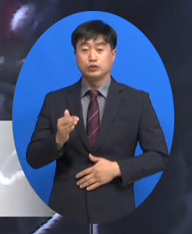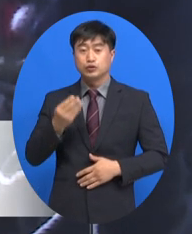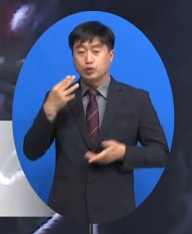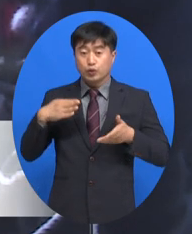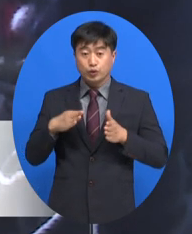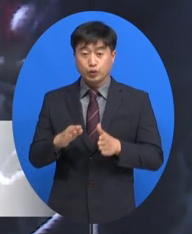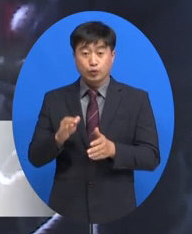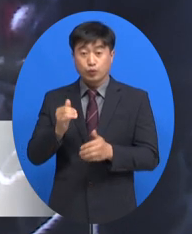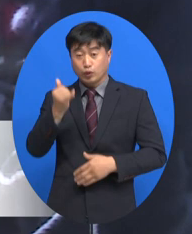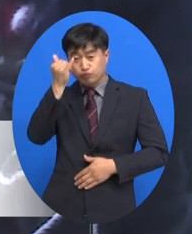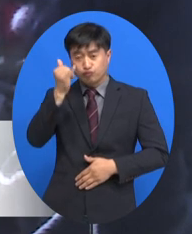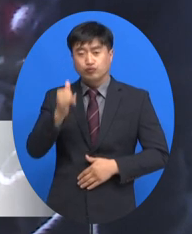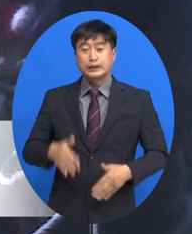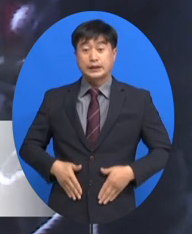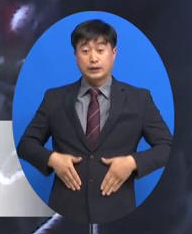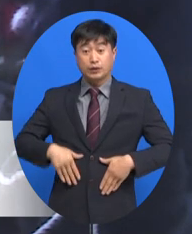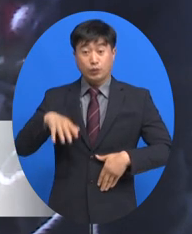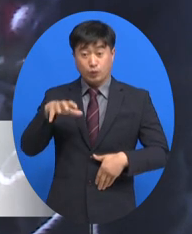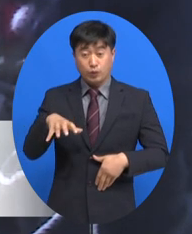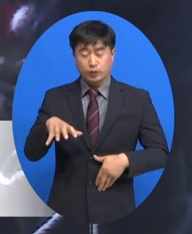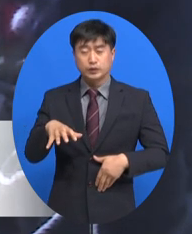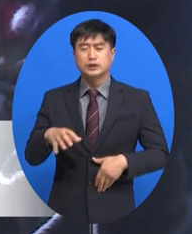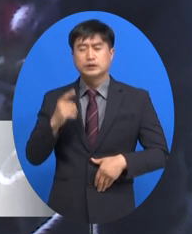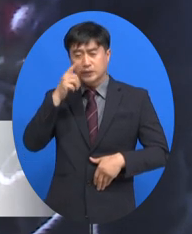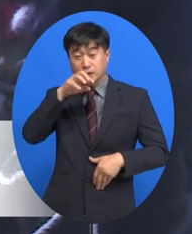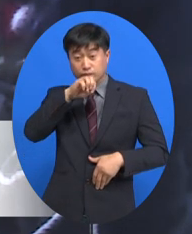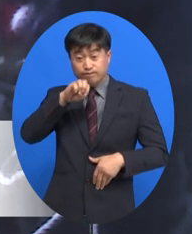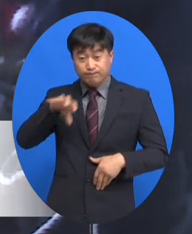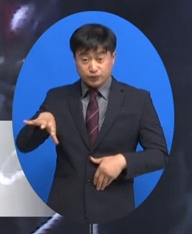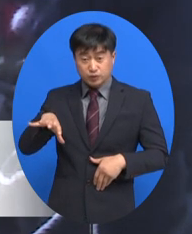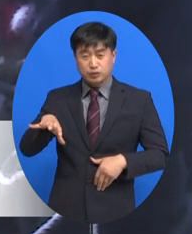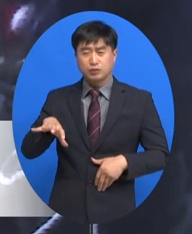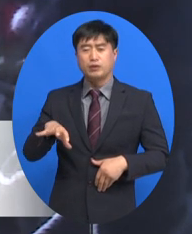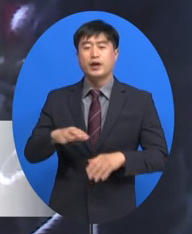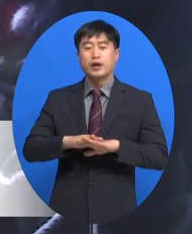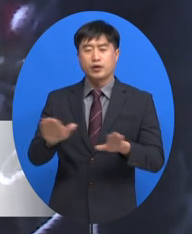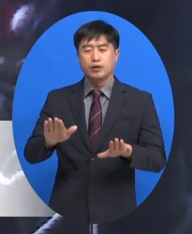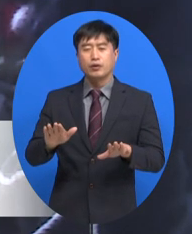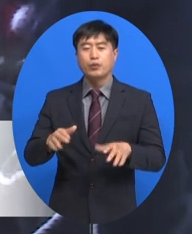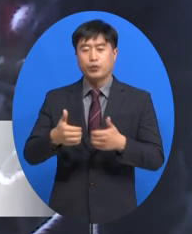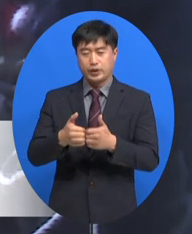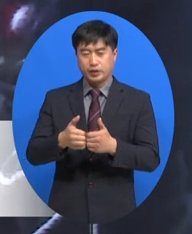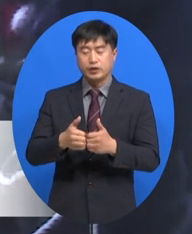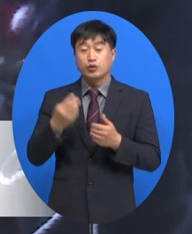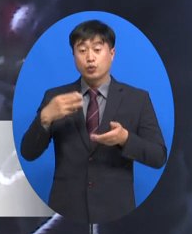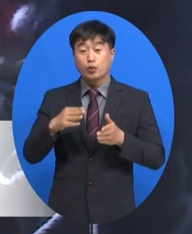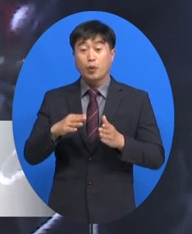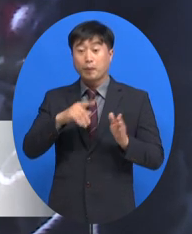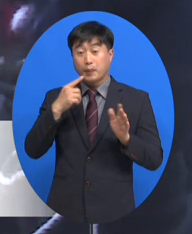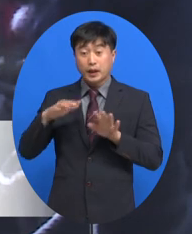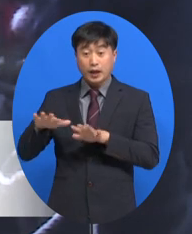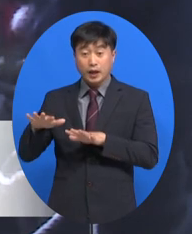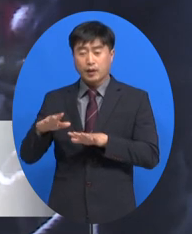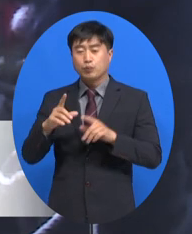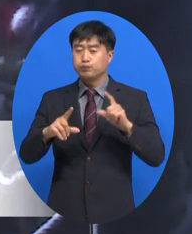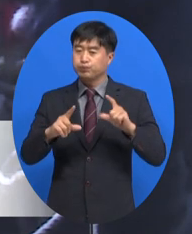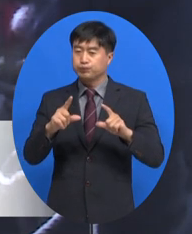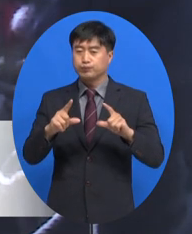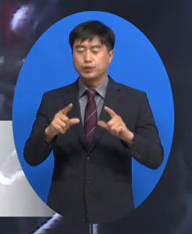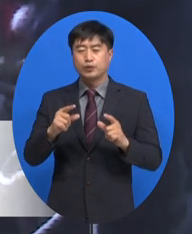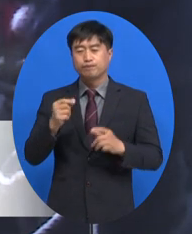충남도는 힘합쳐 해양 쓰레기 같이 처리해보자며 논의했는데요. 경기 바다는 어떤 상황일까요? GTV